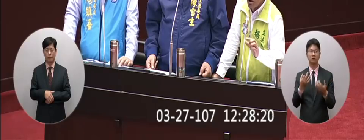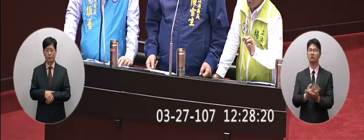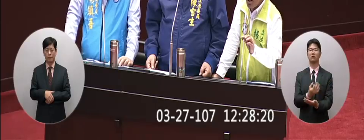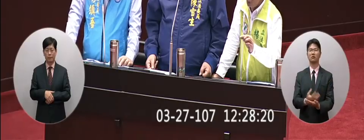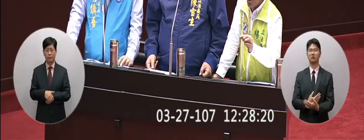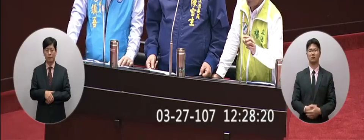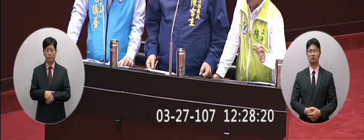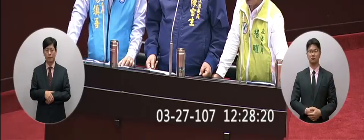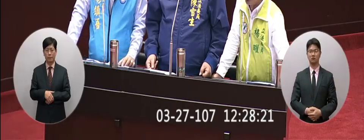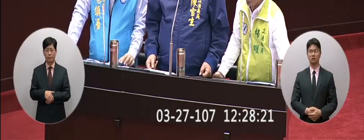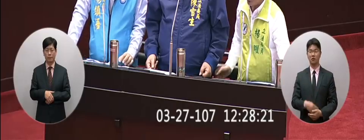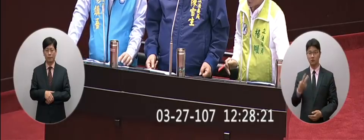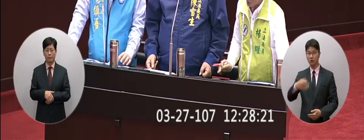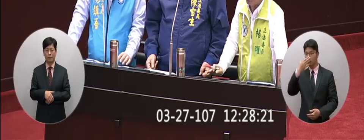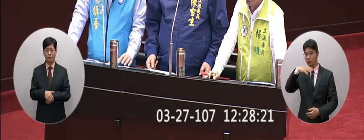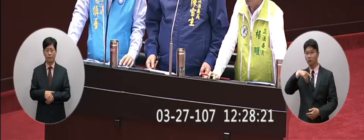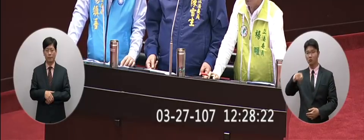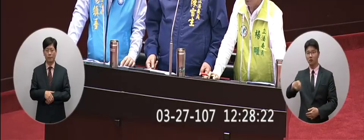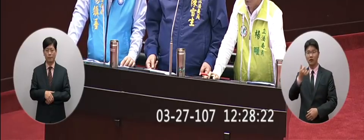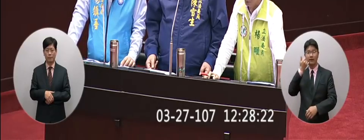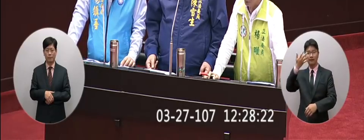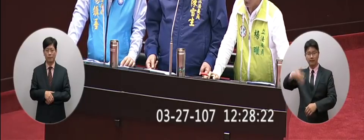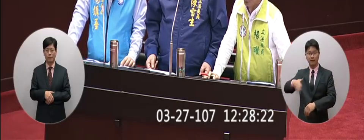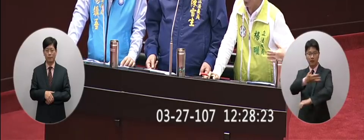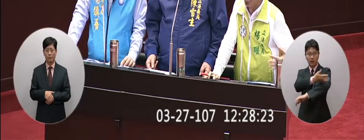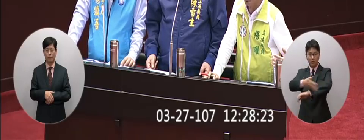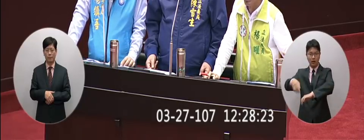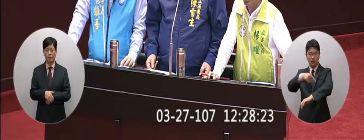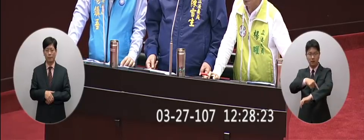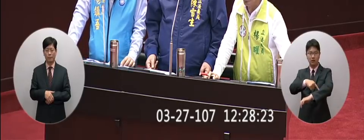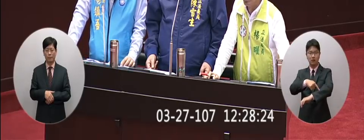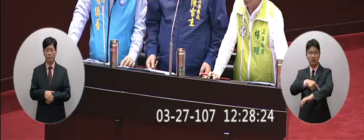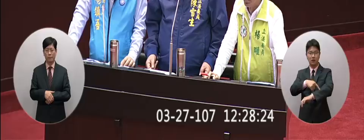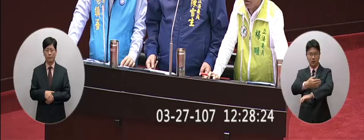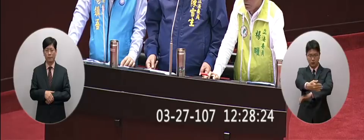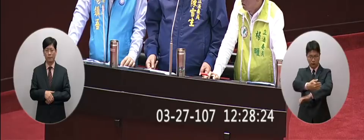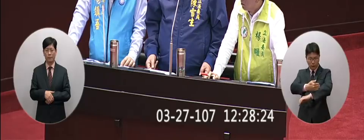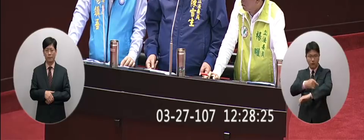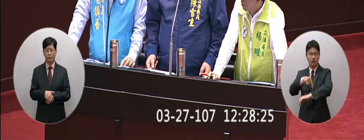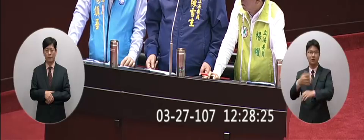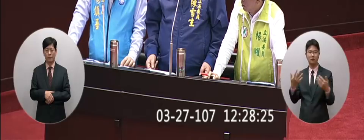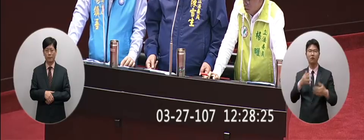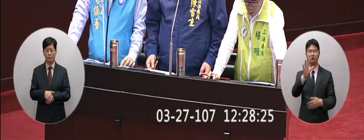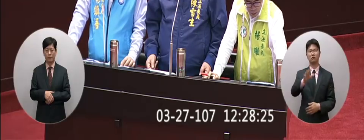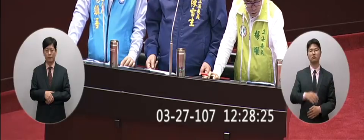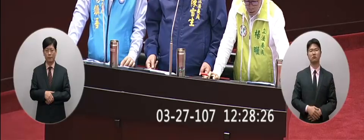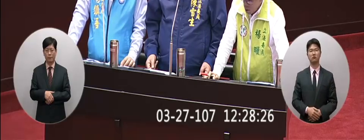长，其实澎湖也有海岸线 流失 的问题。对对。